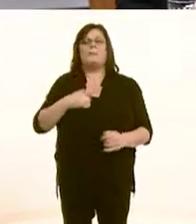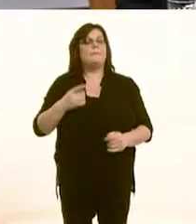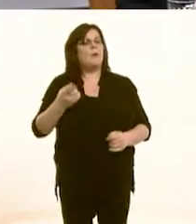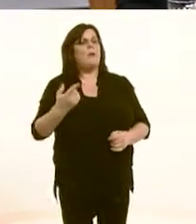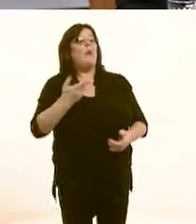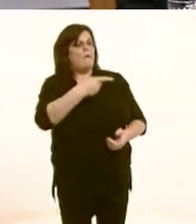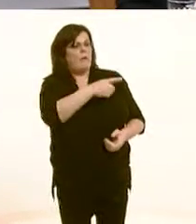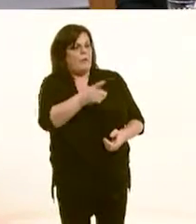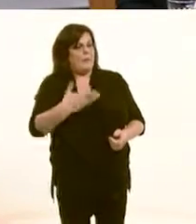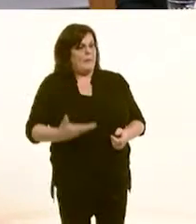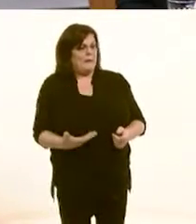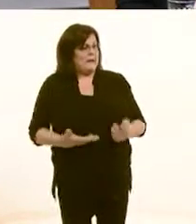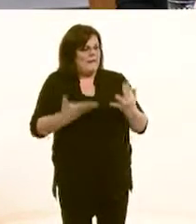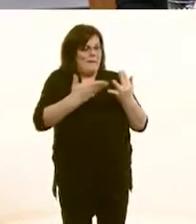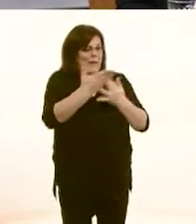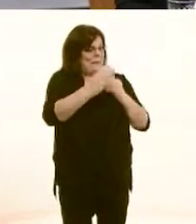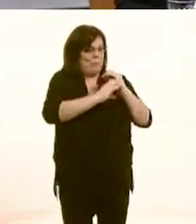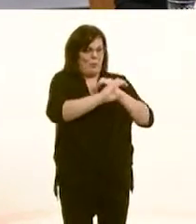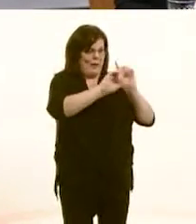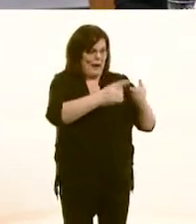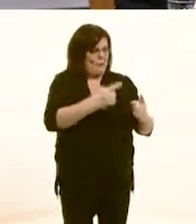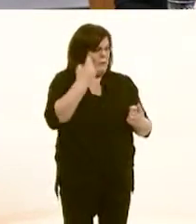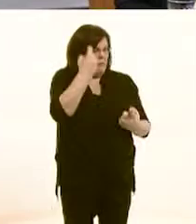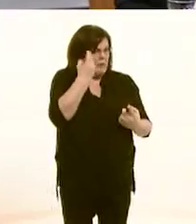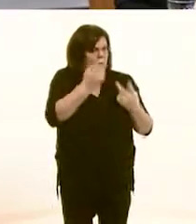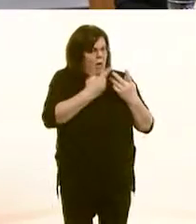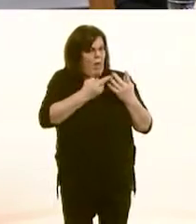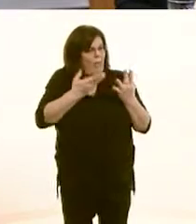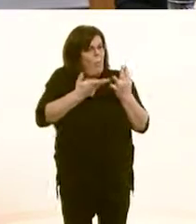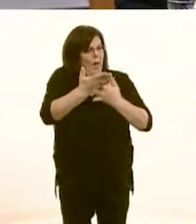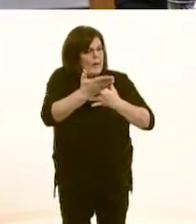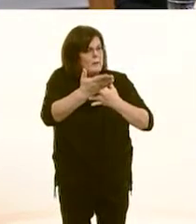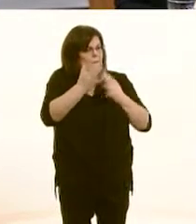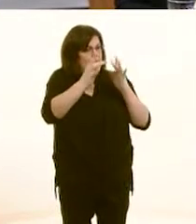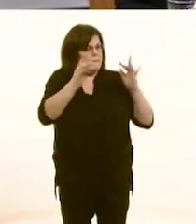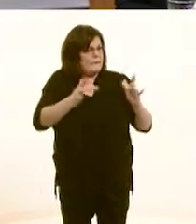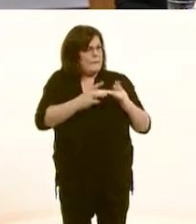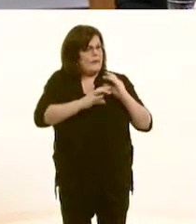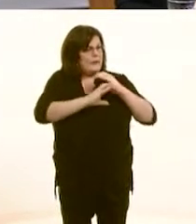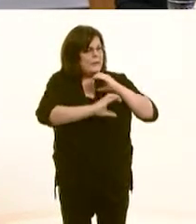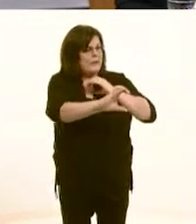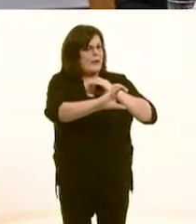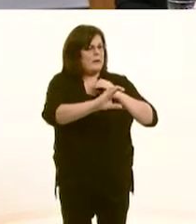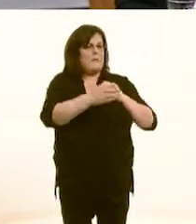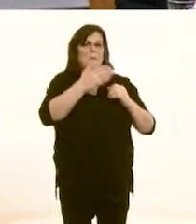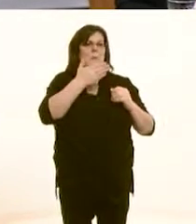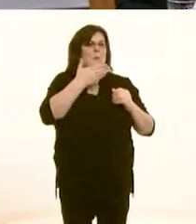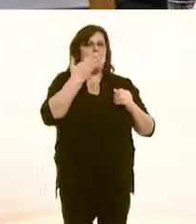band eang sydd ddim yn defnyddio cablau'r telefon eu hunan. Un modd o wneud hynny, wrth gwrs, yw defnyddio